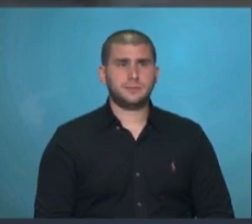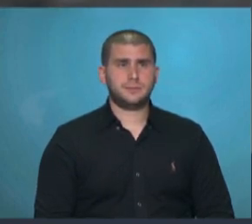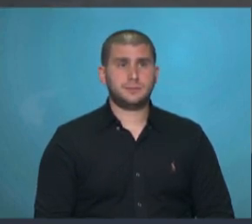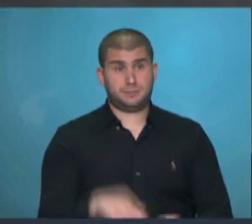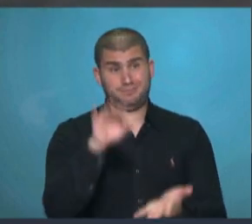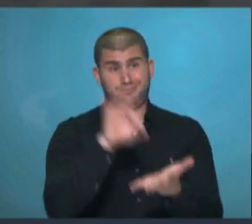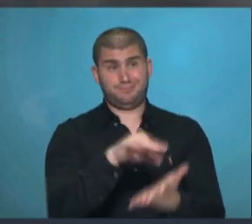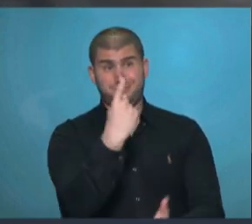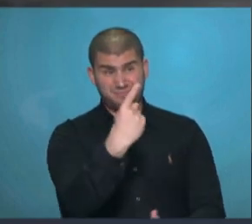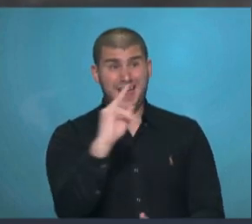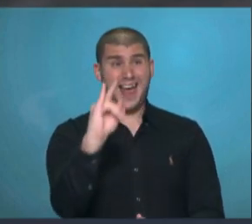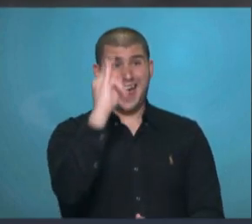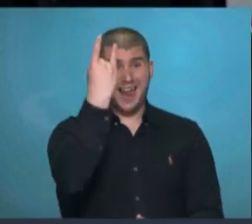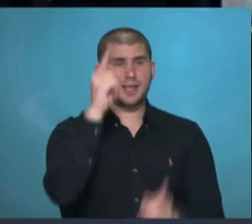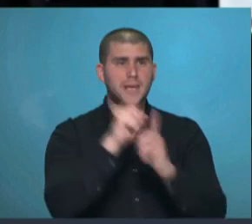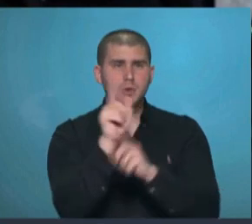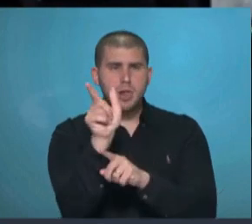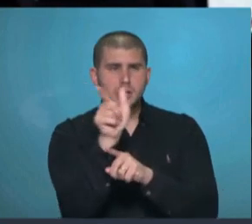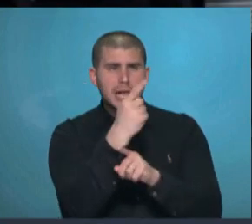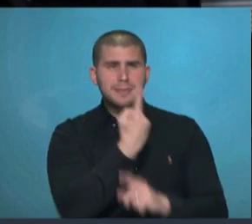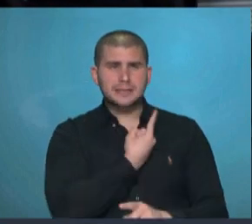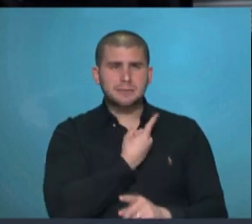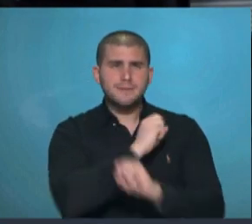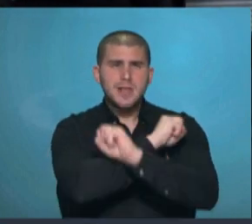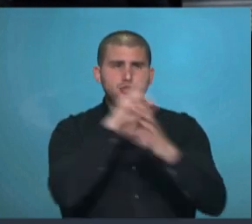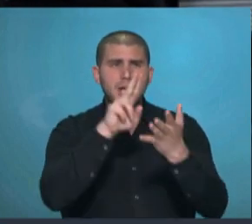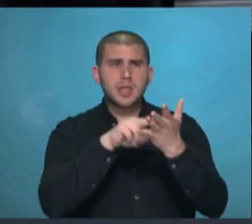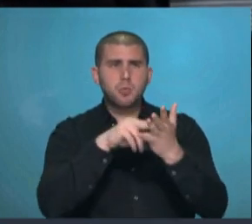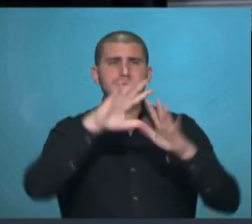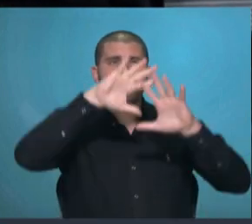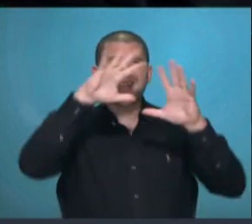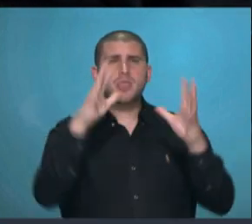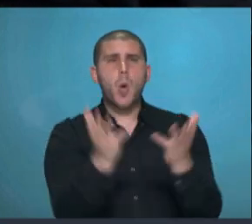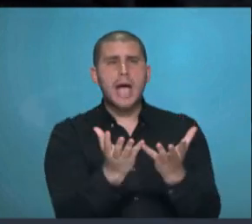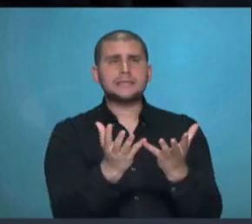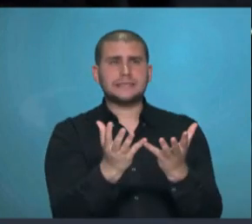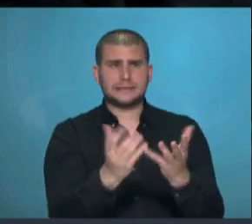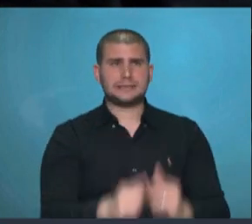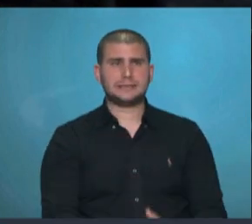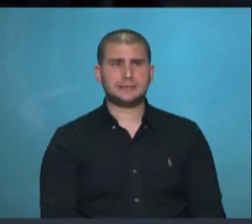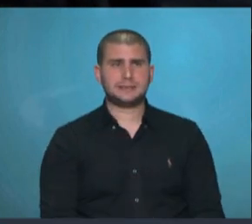בנקודה זו, החללית תצלם את עצמה ותשדר את התמונות לכדור הארץ.